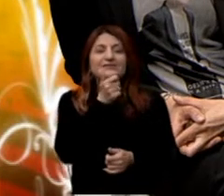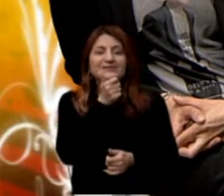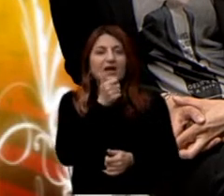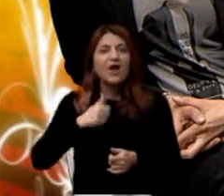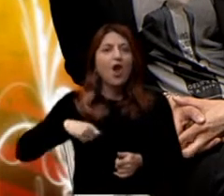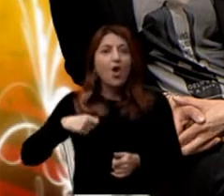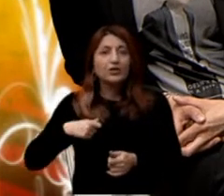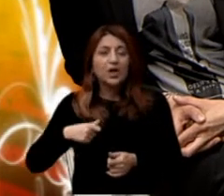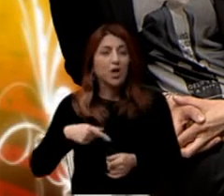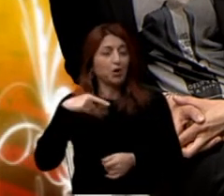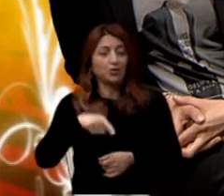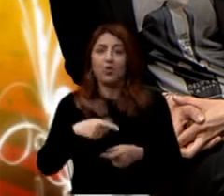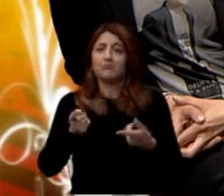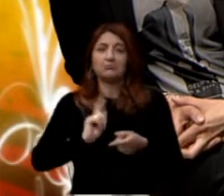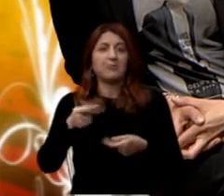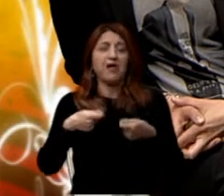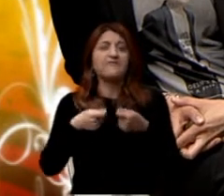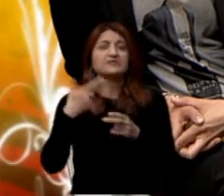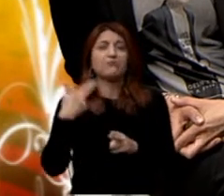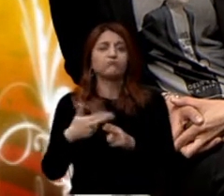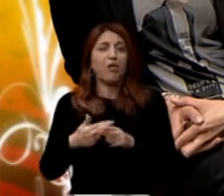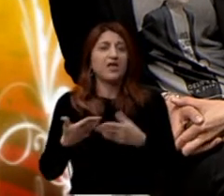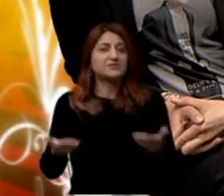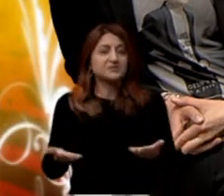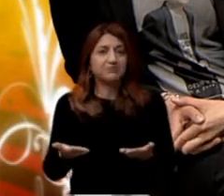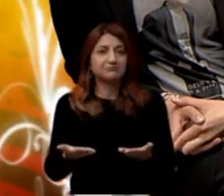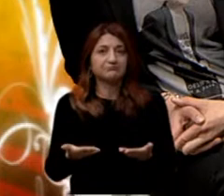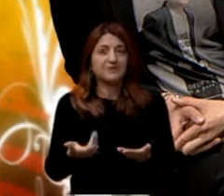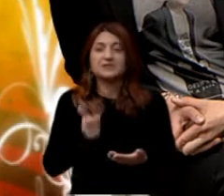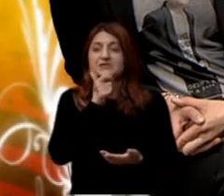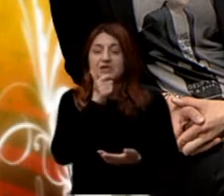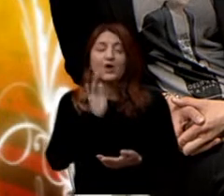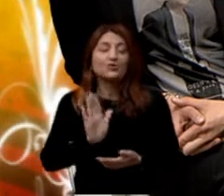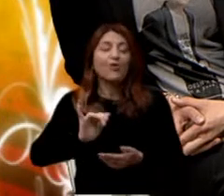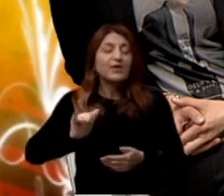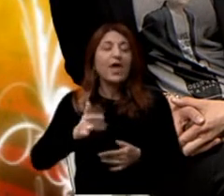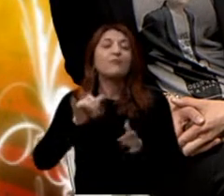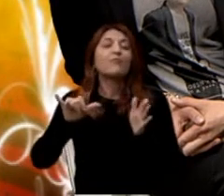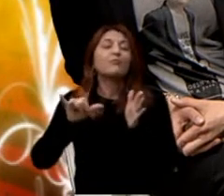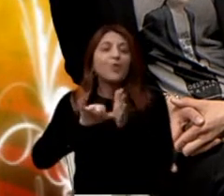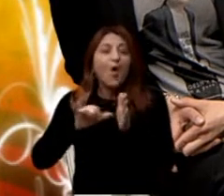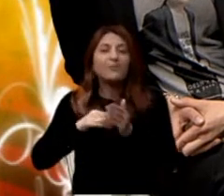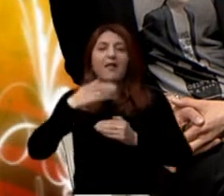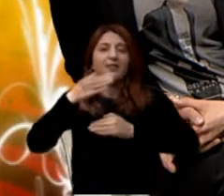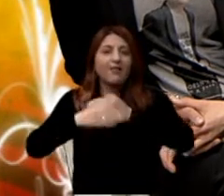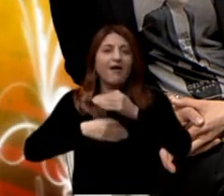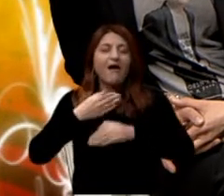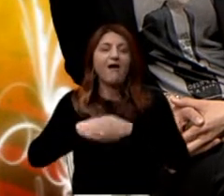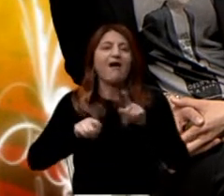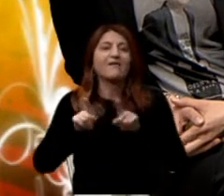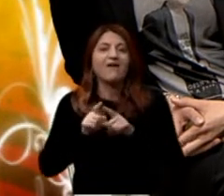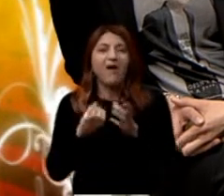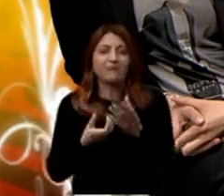starost nije bolest, da je starost normalna fiziološka pojava i da biološka starost